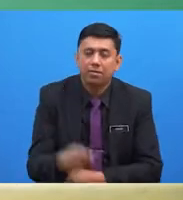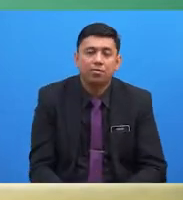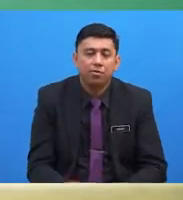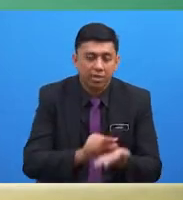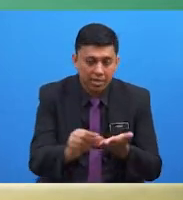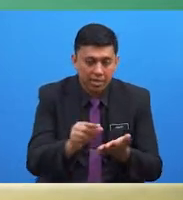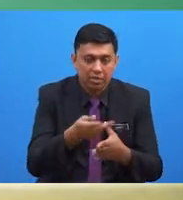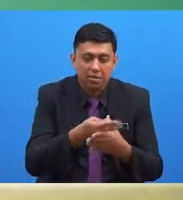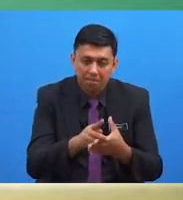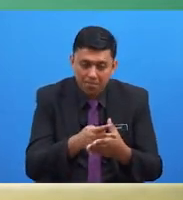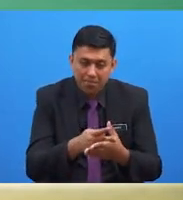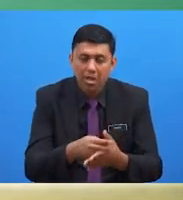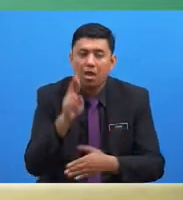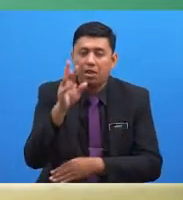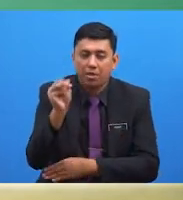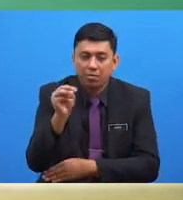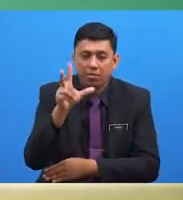gaji perkongsi